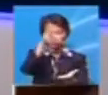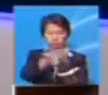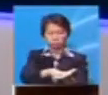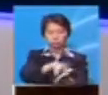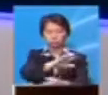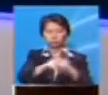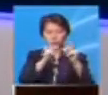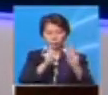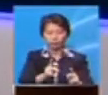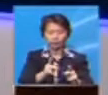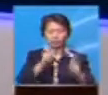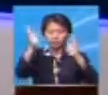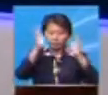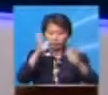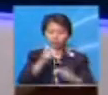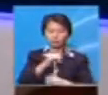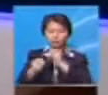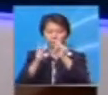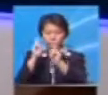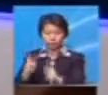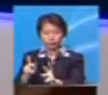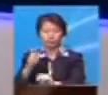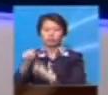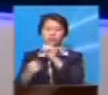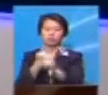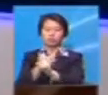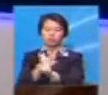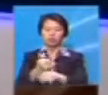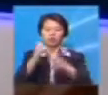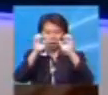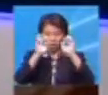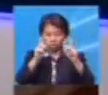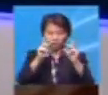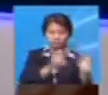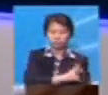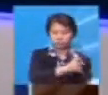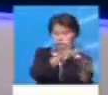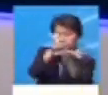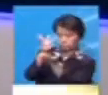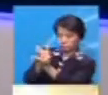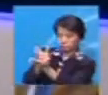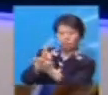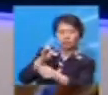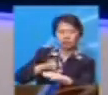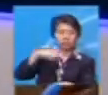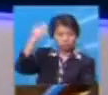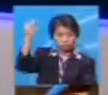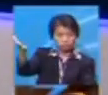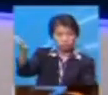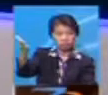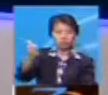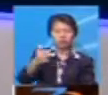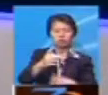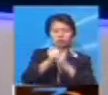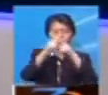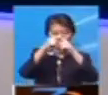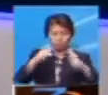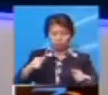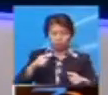pelbagai pihak di peringkat nasional maupun antarabangsa. Baik butirannya, kita terus saja bersama Kamal Firmansyah Kamaluddin langsung dari